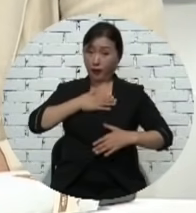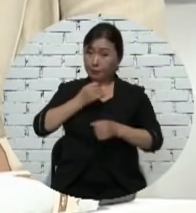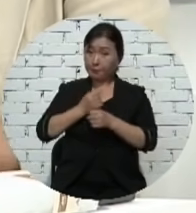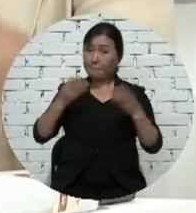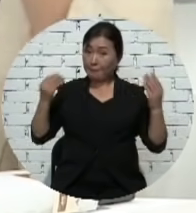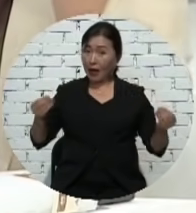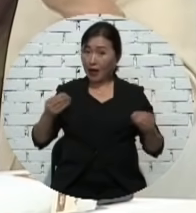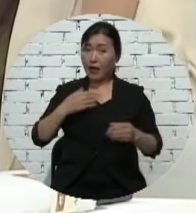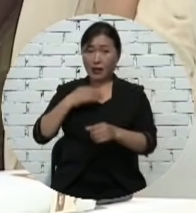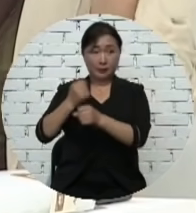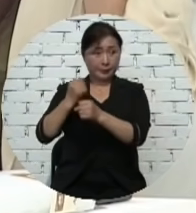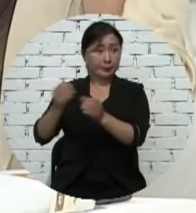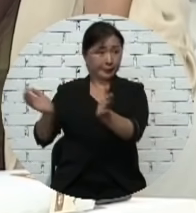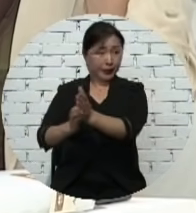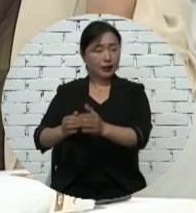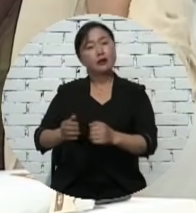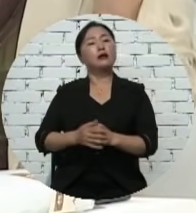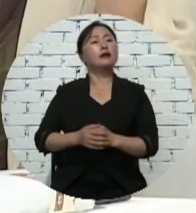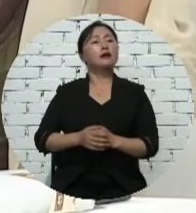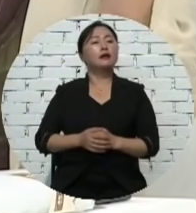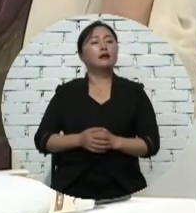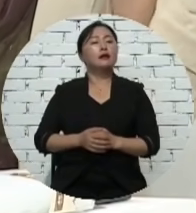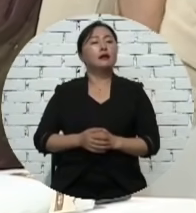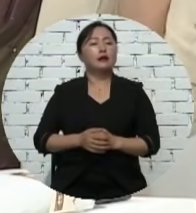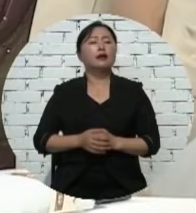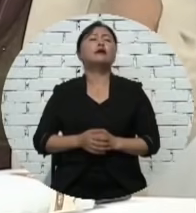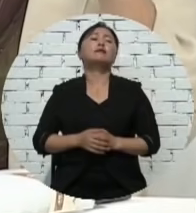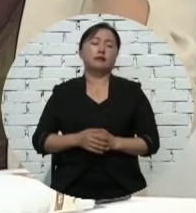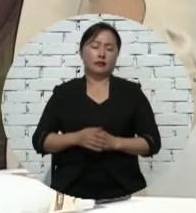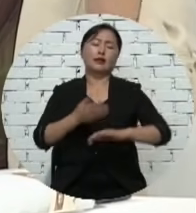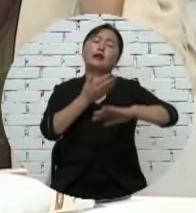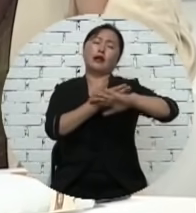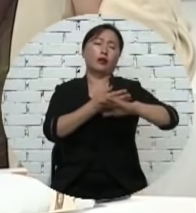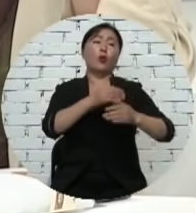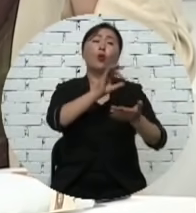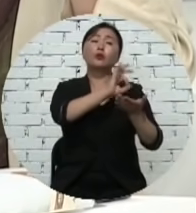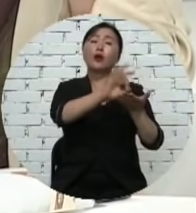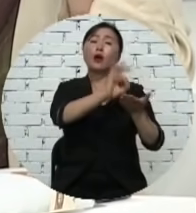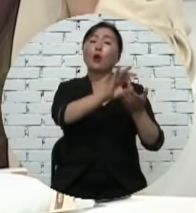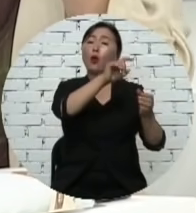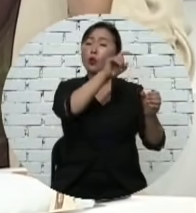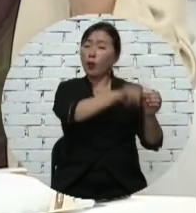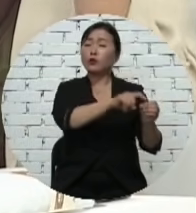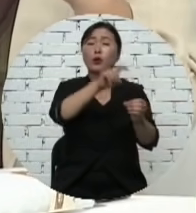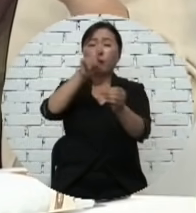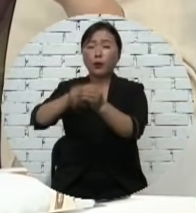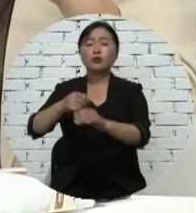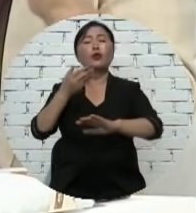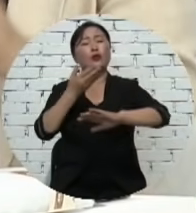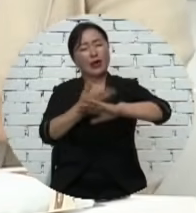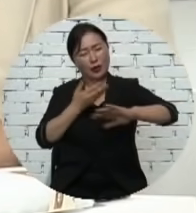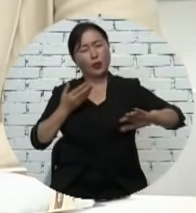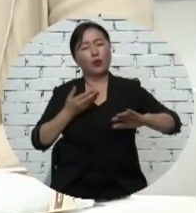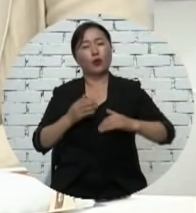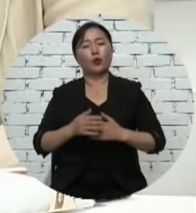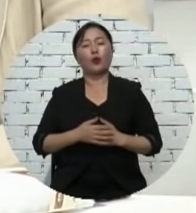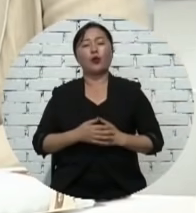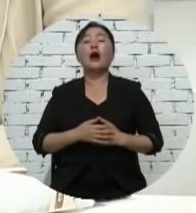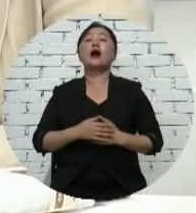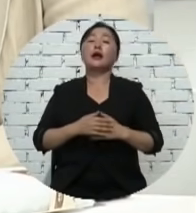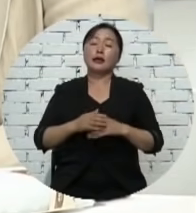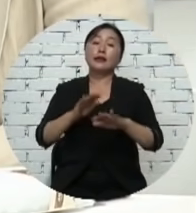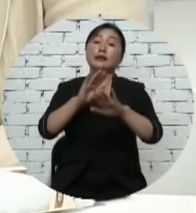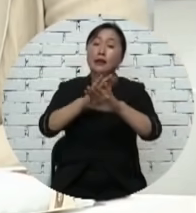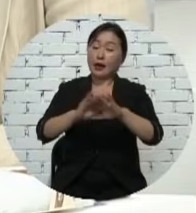거라니까요. 그러니까 그거는 입지도 이미 다르고요. 인천 국제공항 근처고. 자, 이렇게 보시면 되는 게